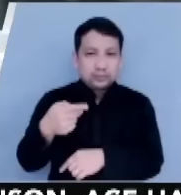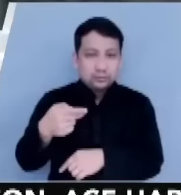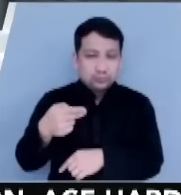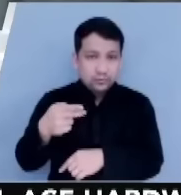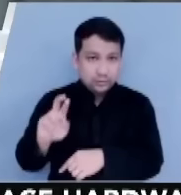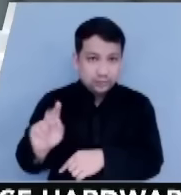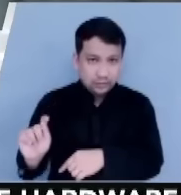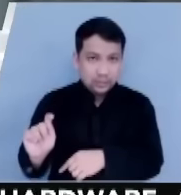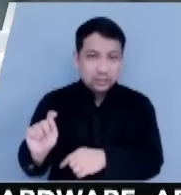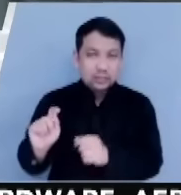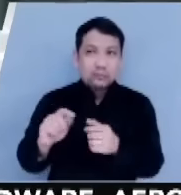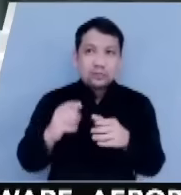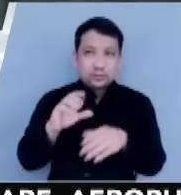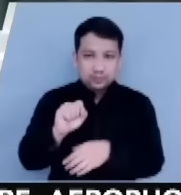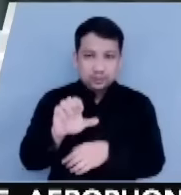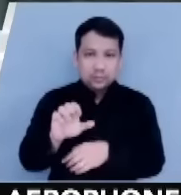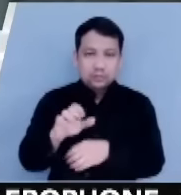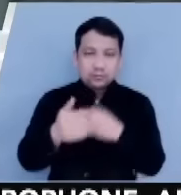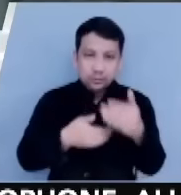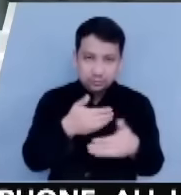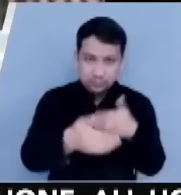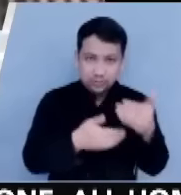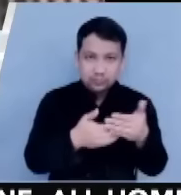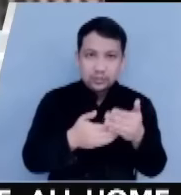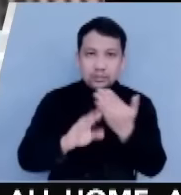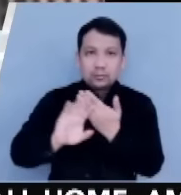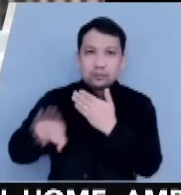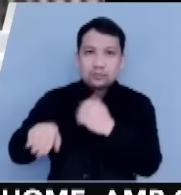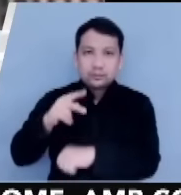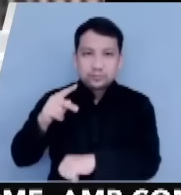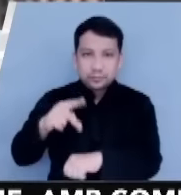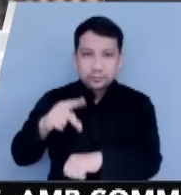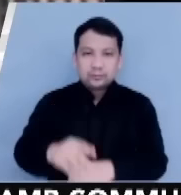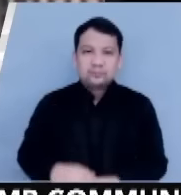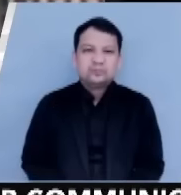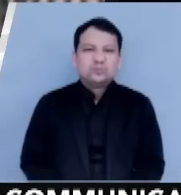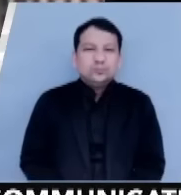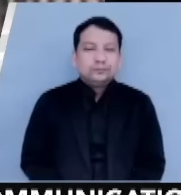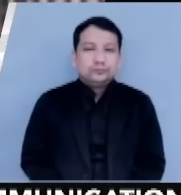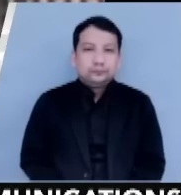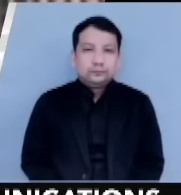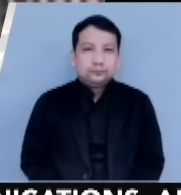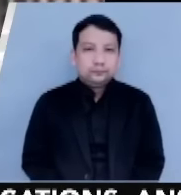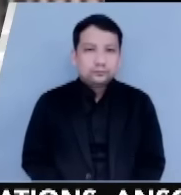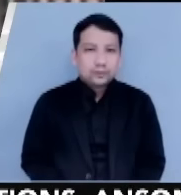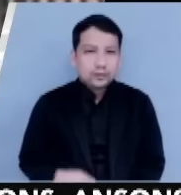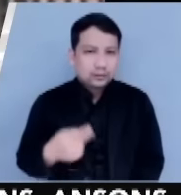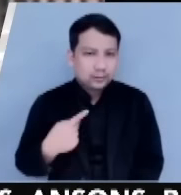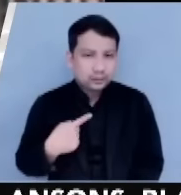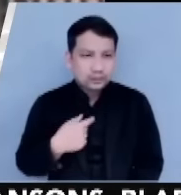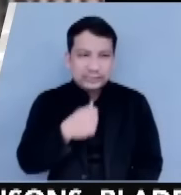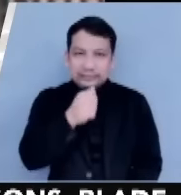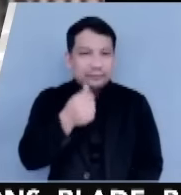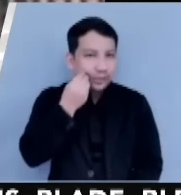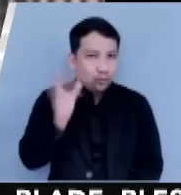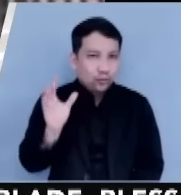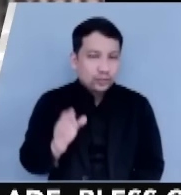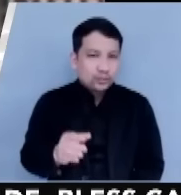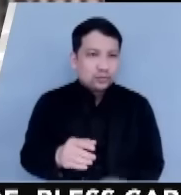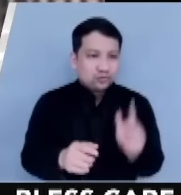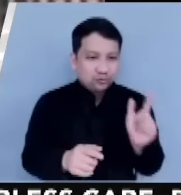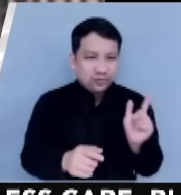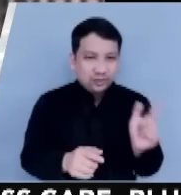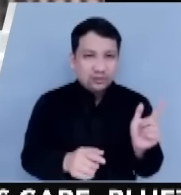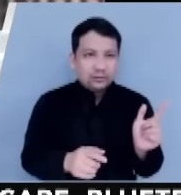ito at ang proseso ng pagpapauwi sa kanila. Yung sa 20 niyan, hindi pa nakauwi kasi 13 of them nagdadala ng